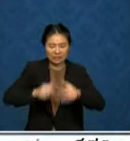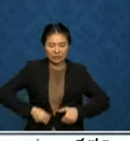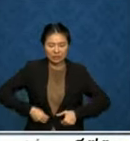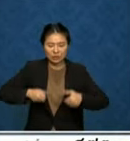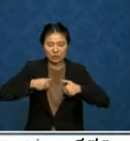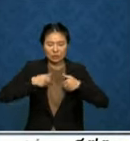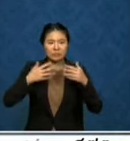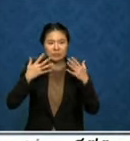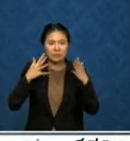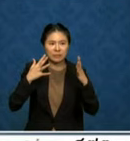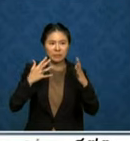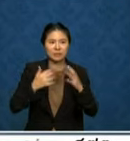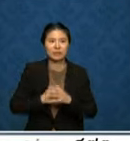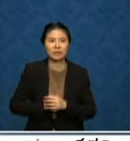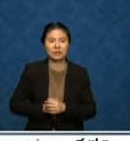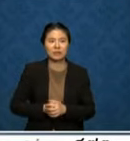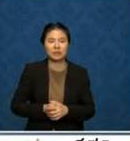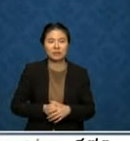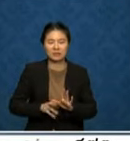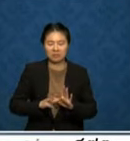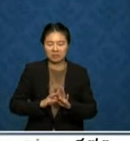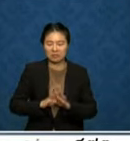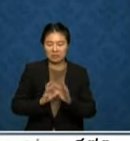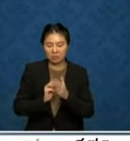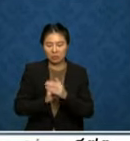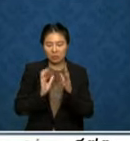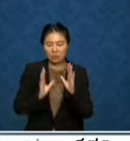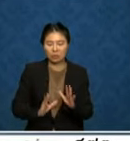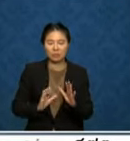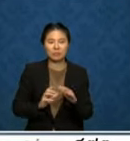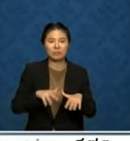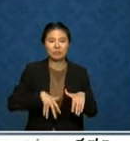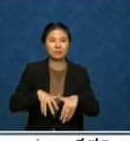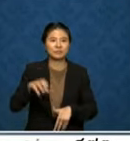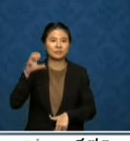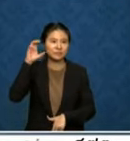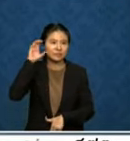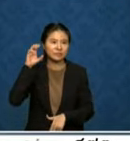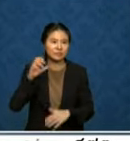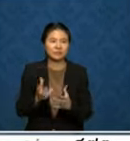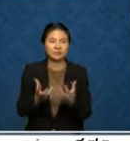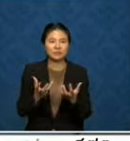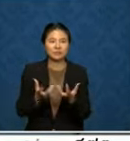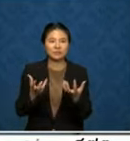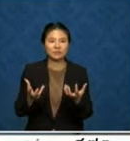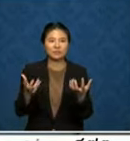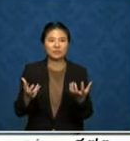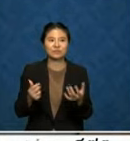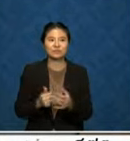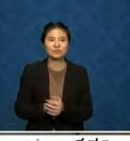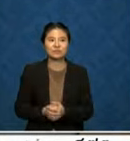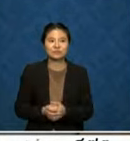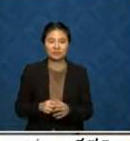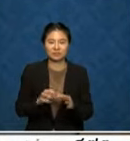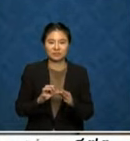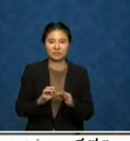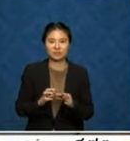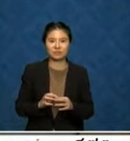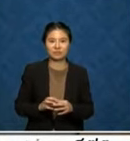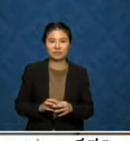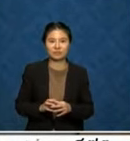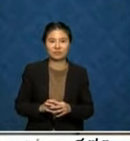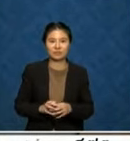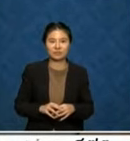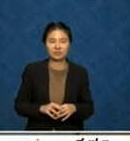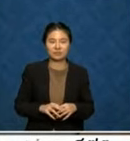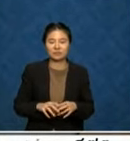ามันจำเป็นกับการดำรงชีวิตต่อจากตัวสินค้าตัวผลิตภัณฑ์เสริมอา